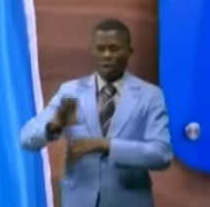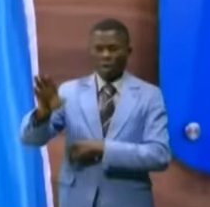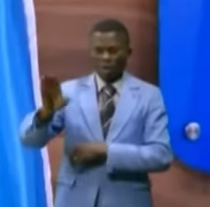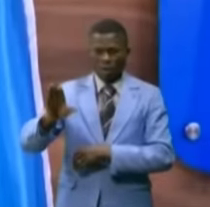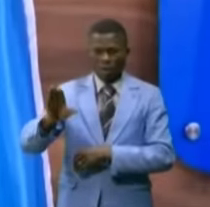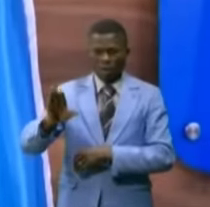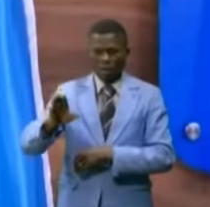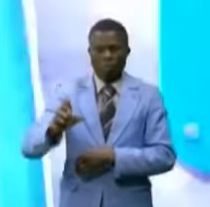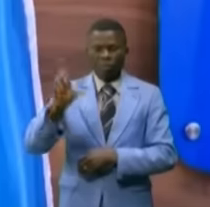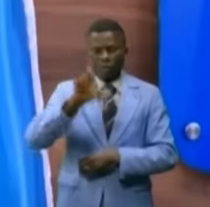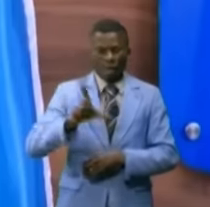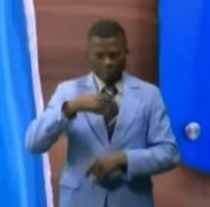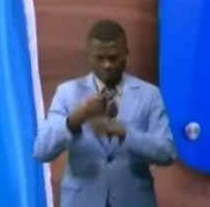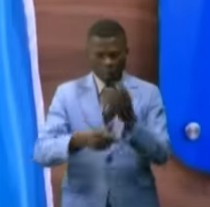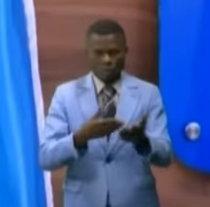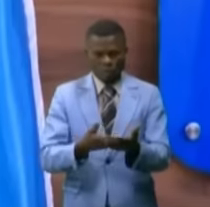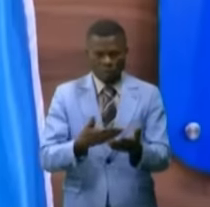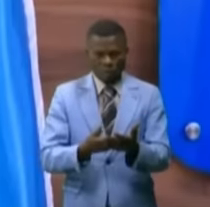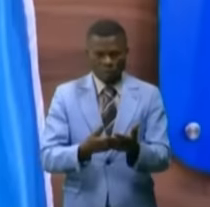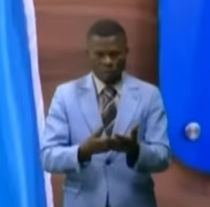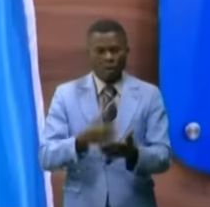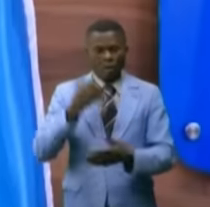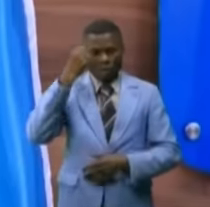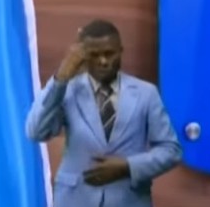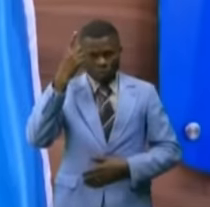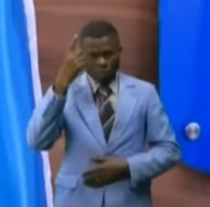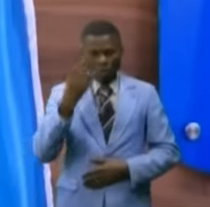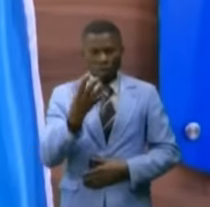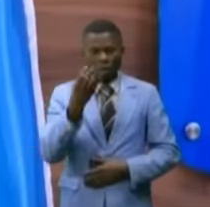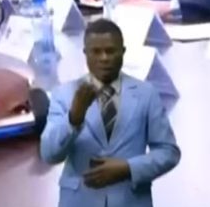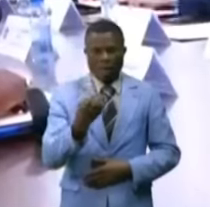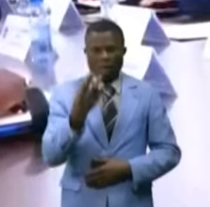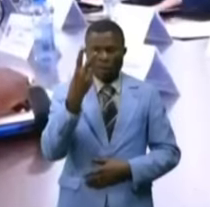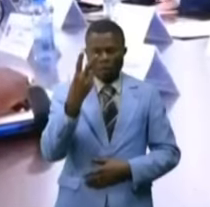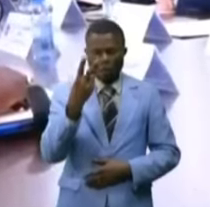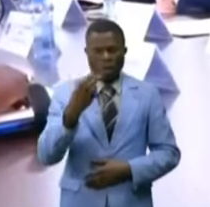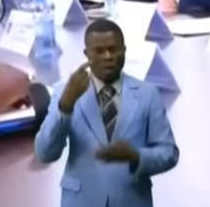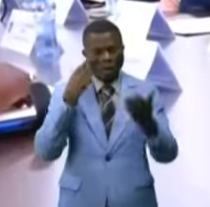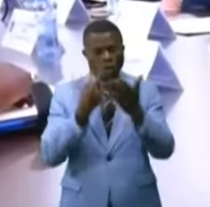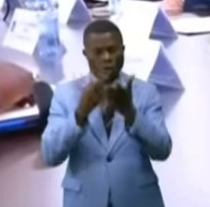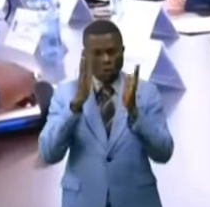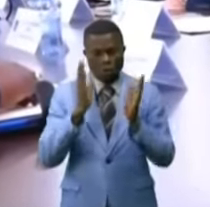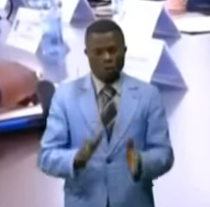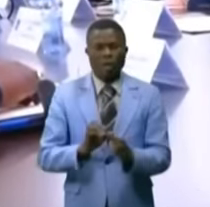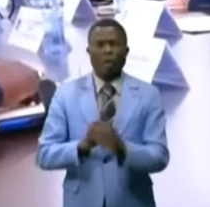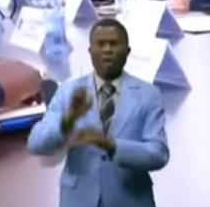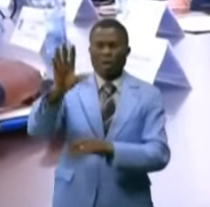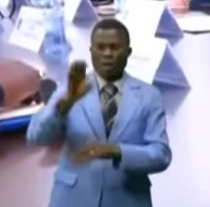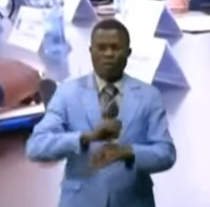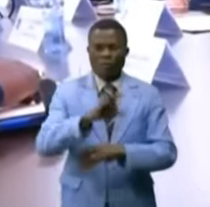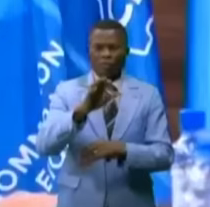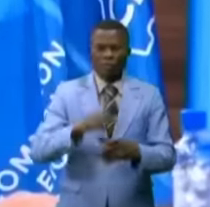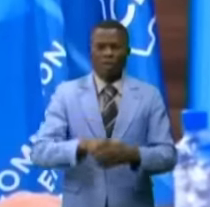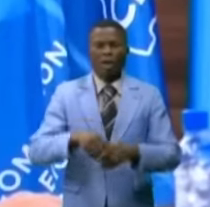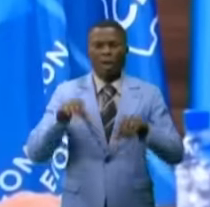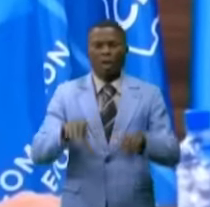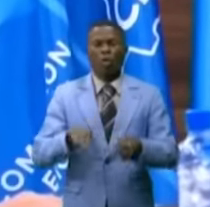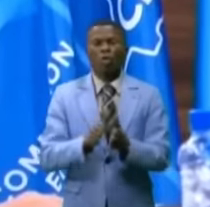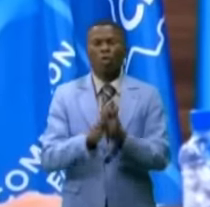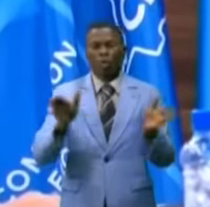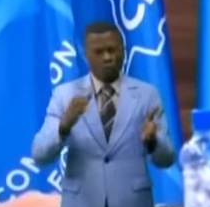de ce lundi et qui va comprendre 42 observateurs de long terme qui seront déployés tout autour du pays pour faire une